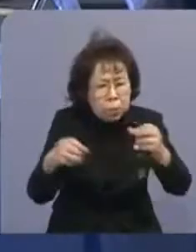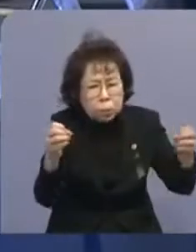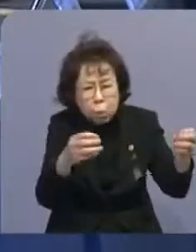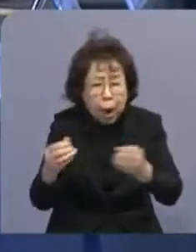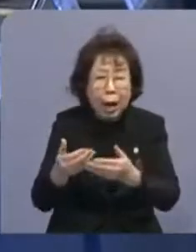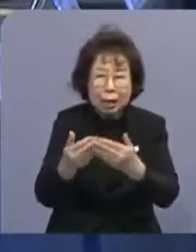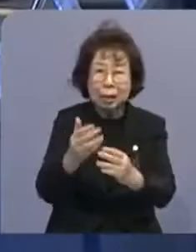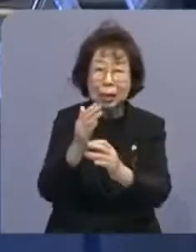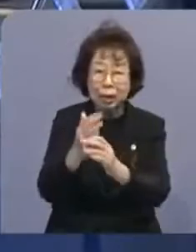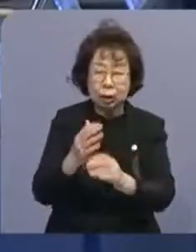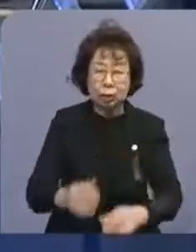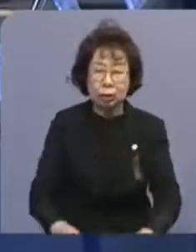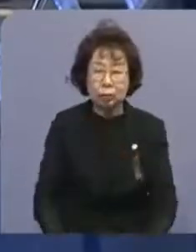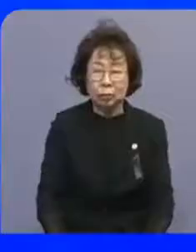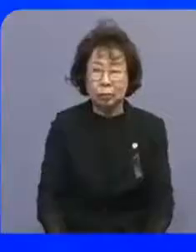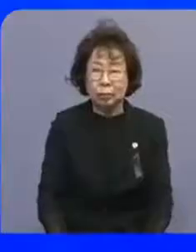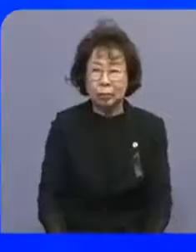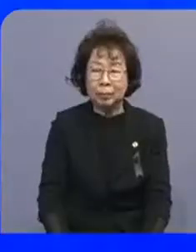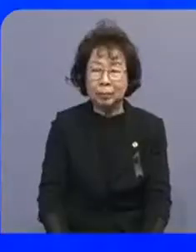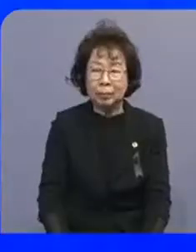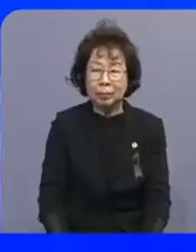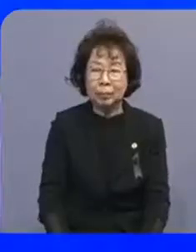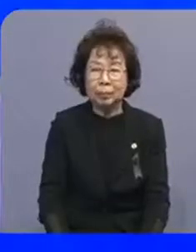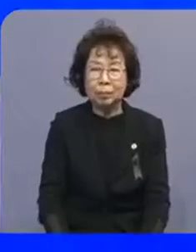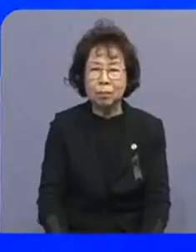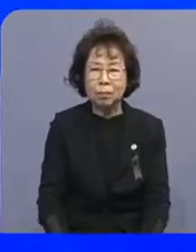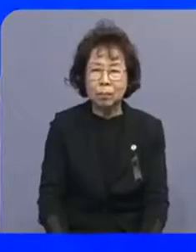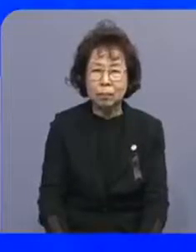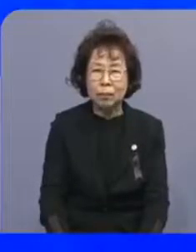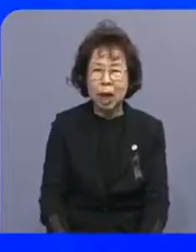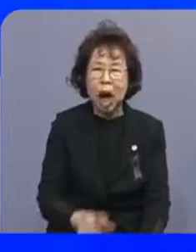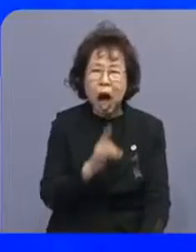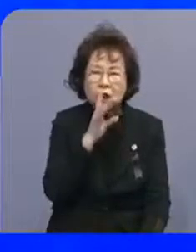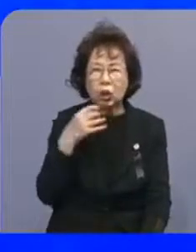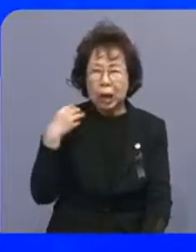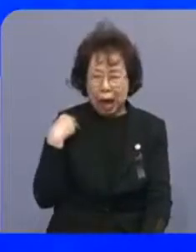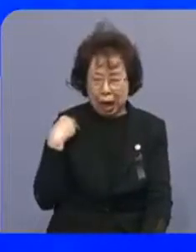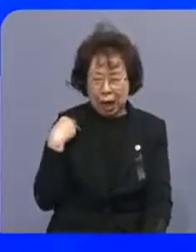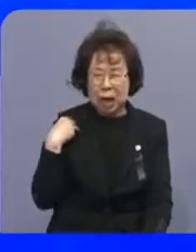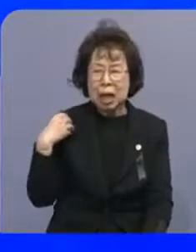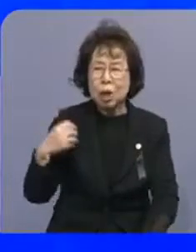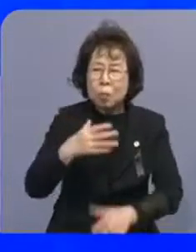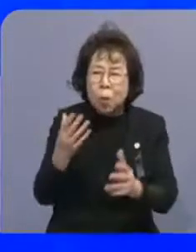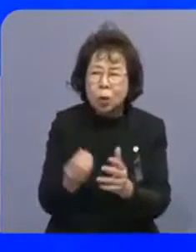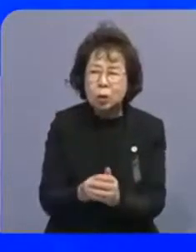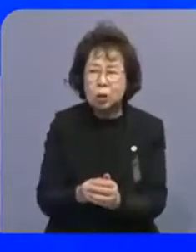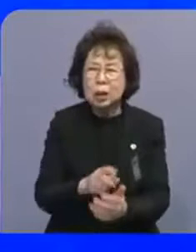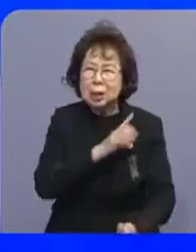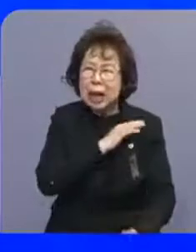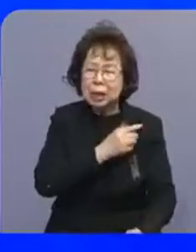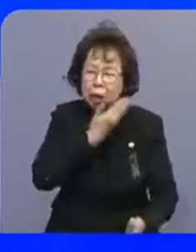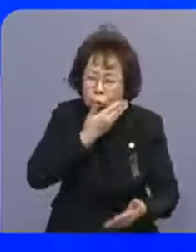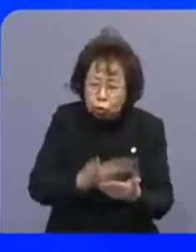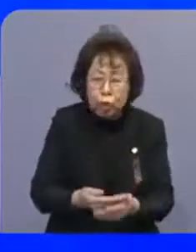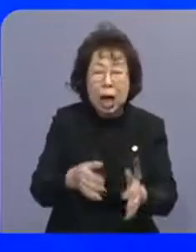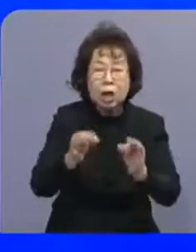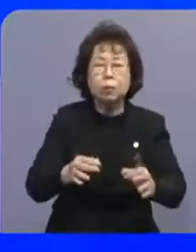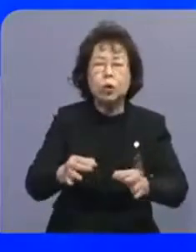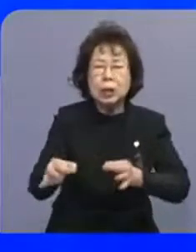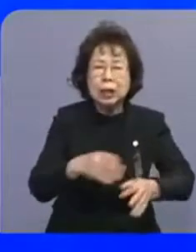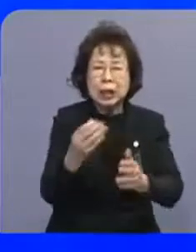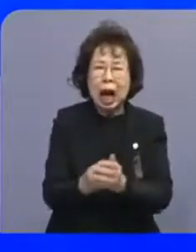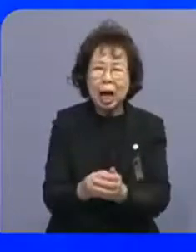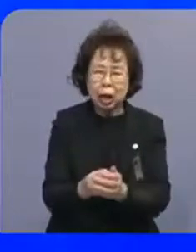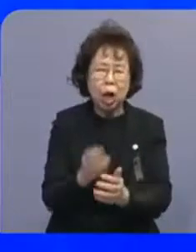벌이고 있습니다. CSD and CCPs is the most important FMI. After this meeting, with